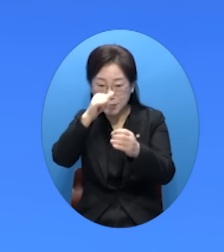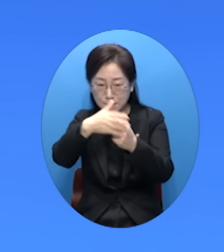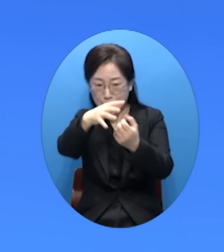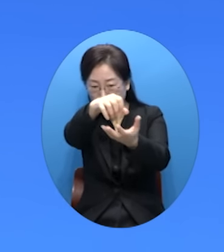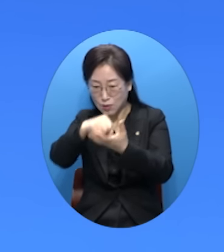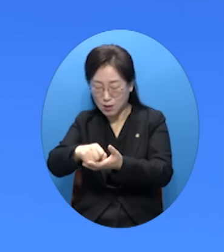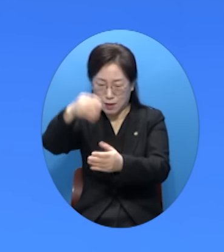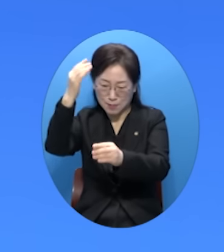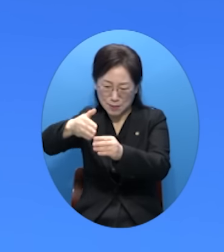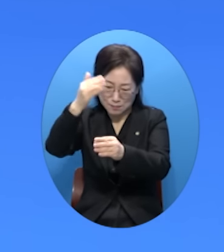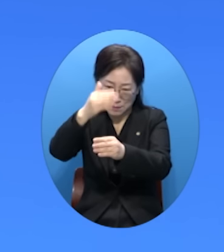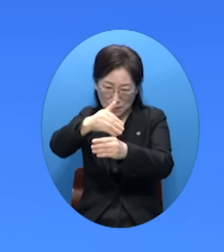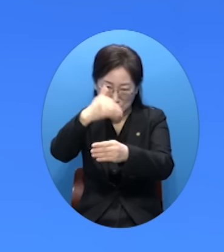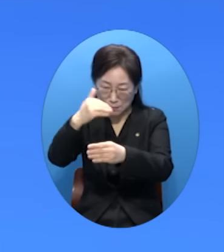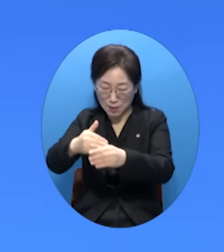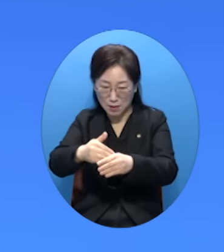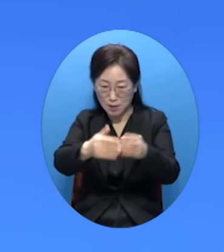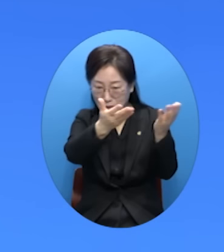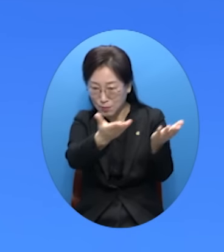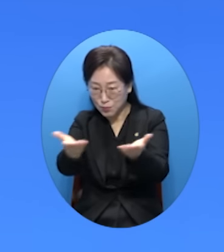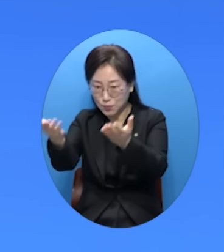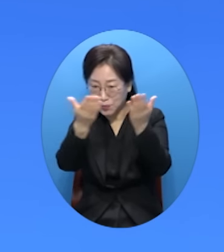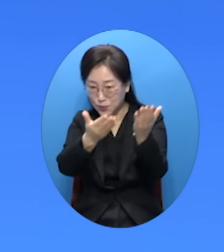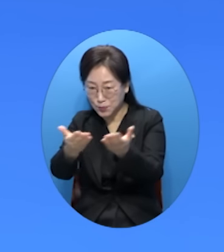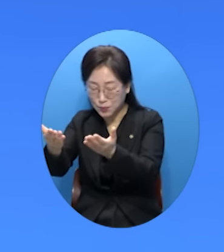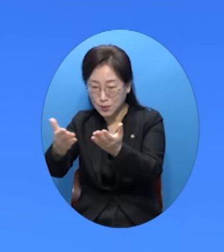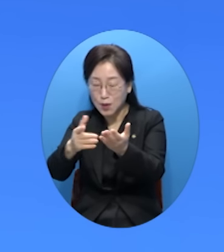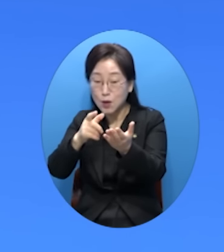이 컨베이어 벨트에 흘러가면서 물과 함께